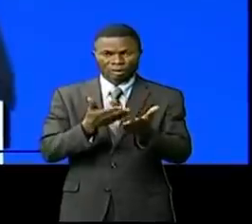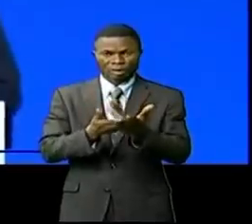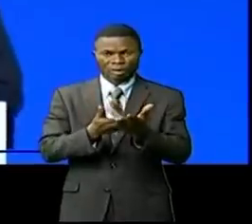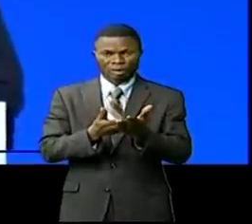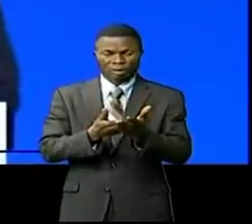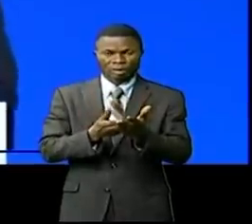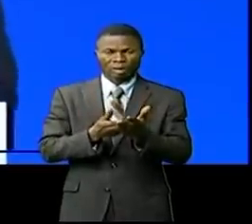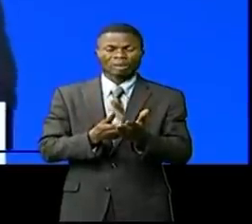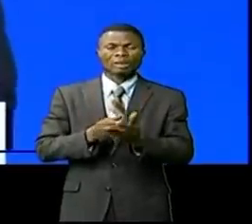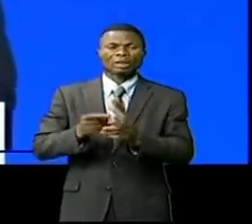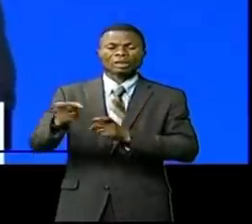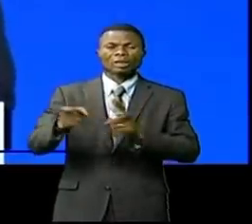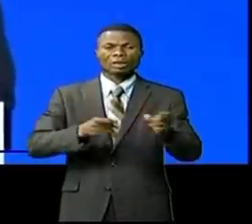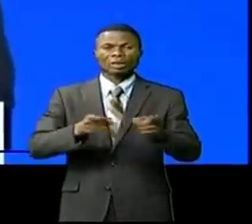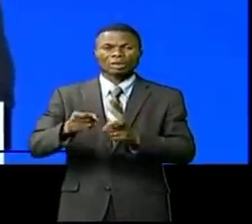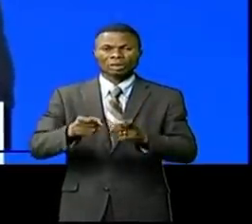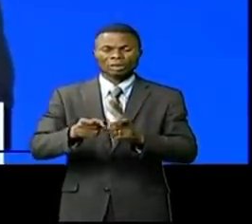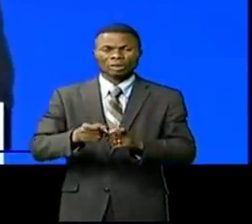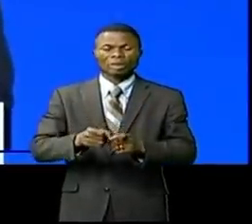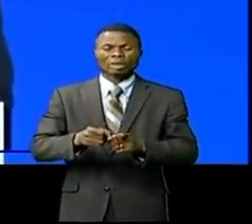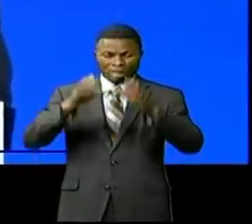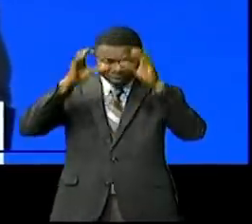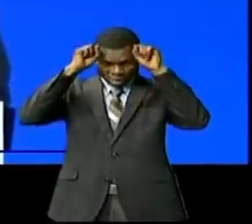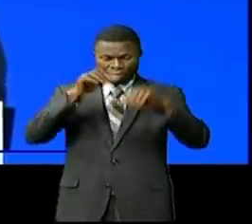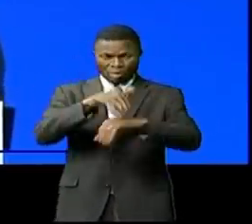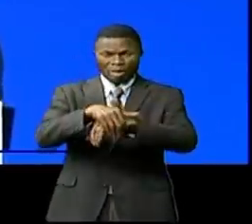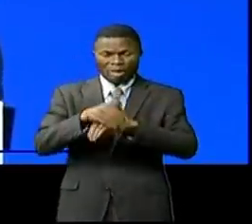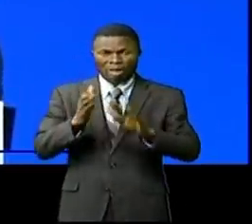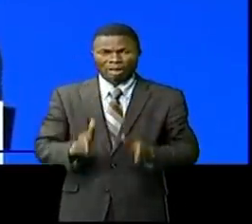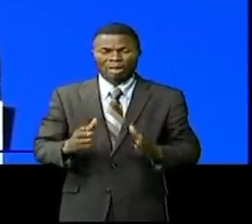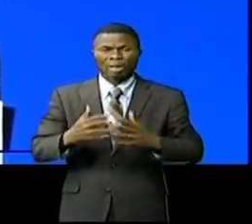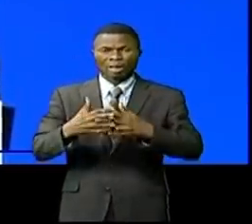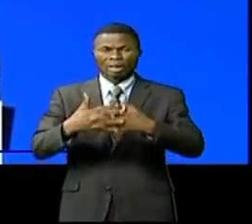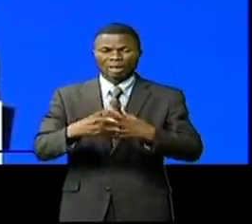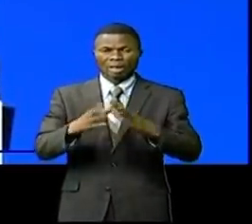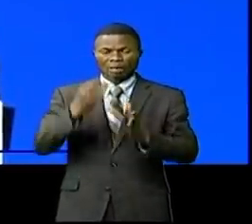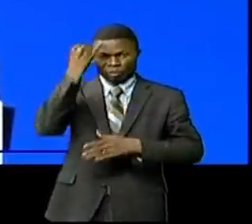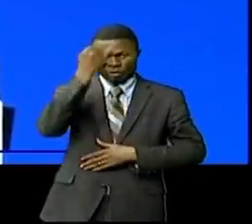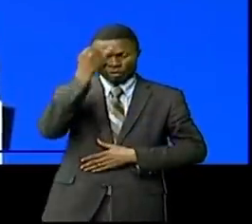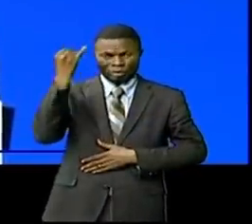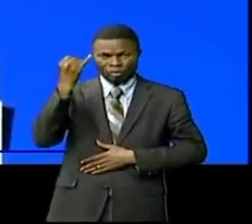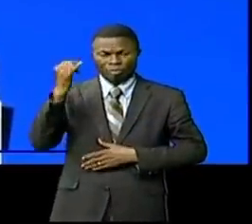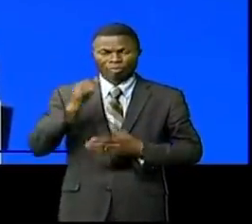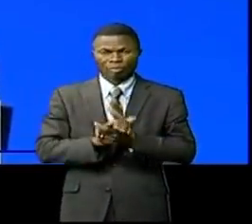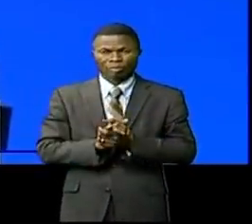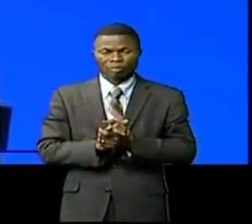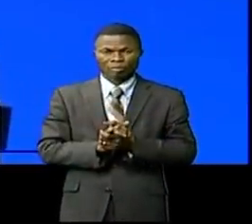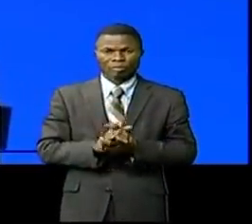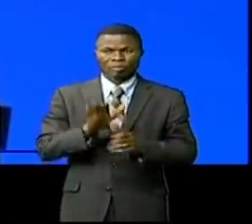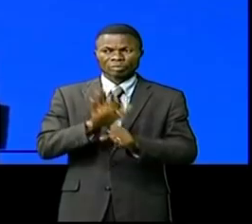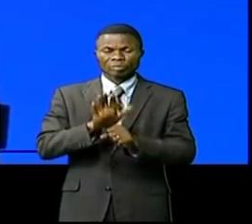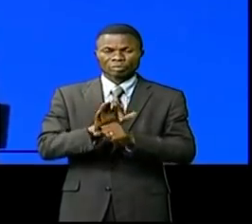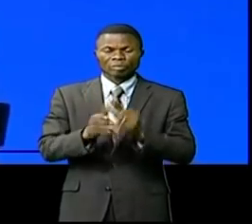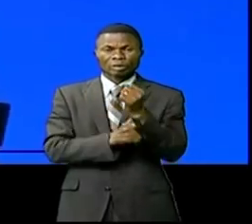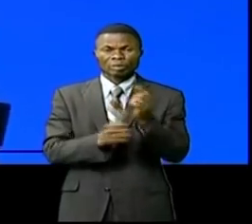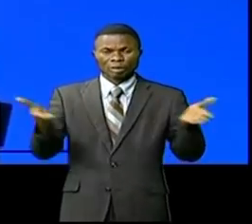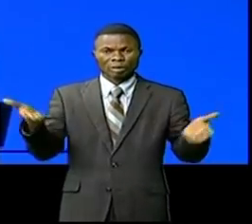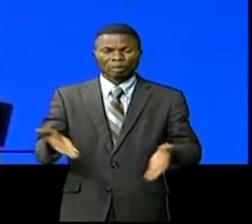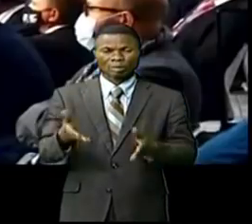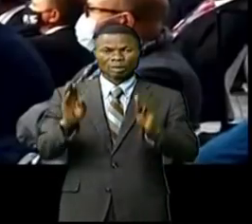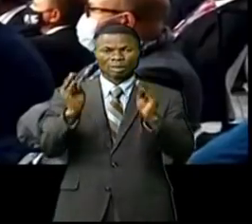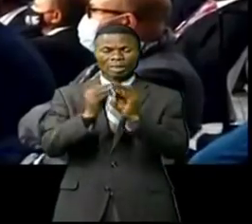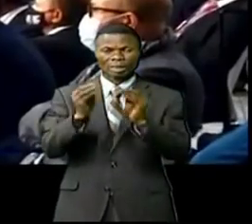la présidence britannique en partenariat avec l'Italie. L'enjeu est de taille. Les participants à la